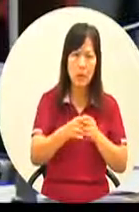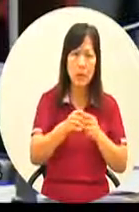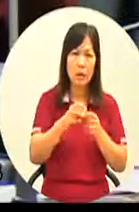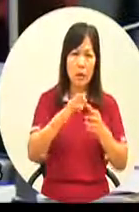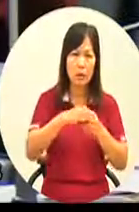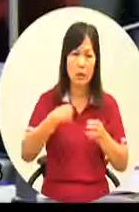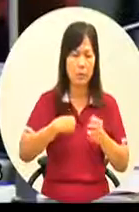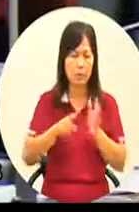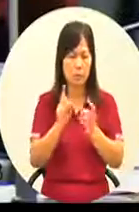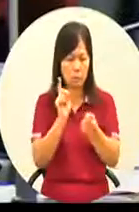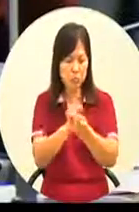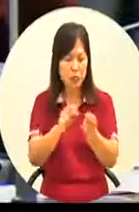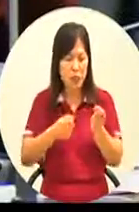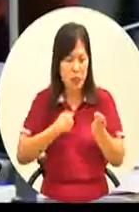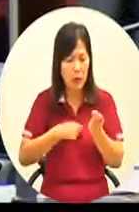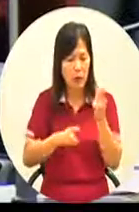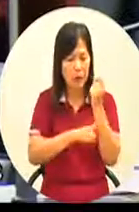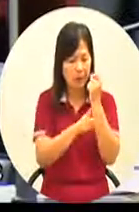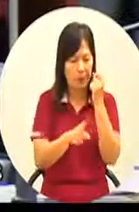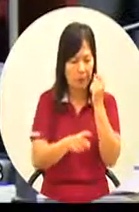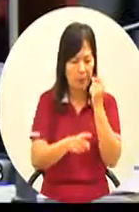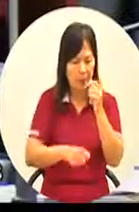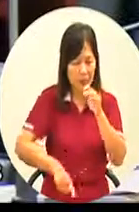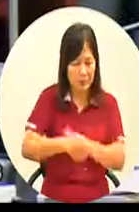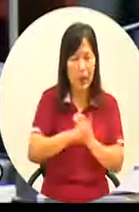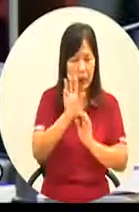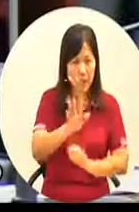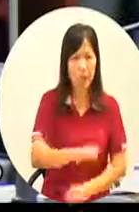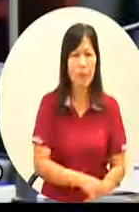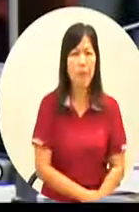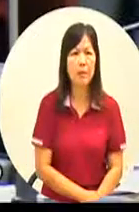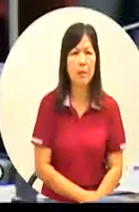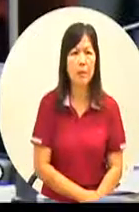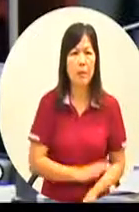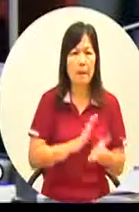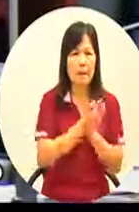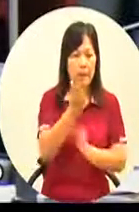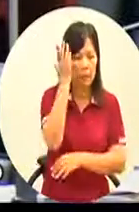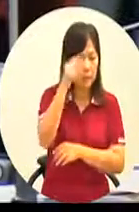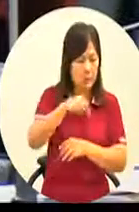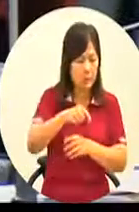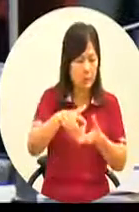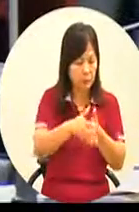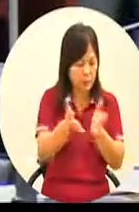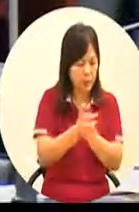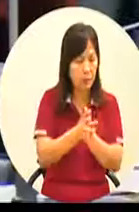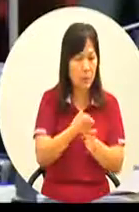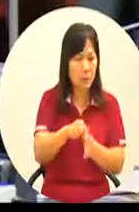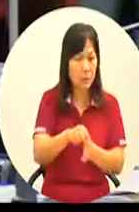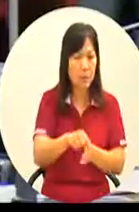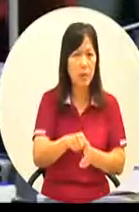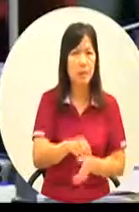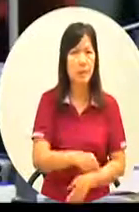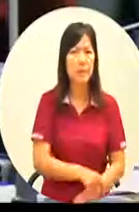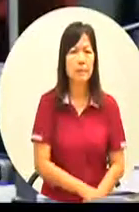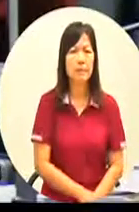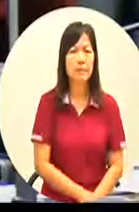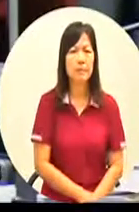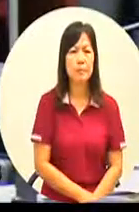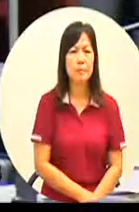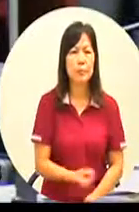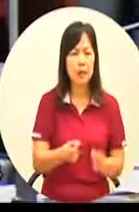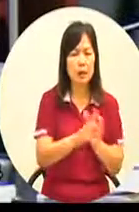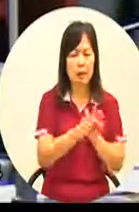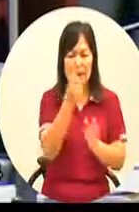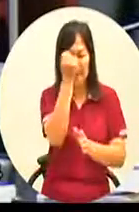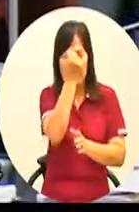知法犯法而变成是公家机关是一个啊一个啊就是有犯罪